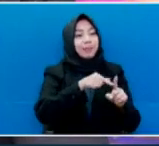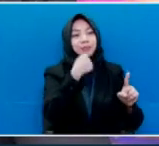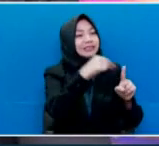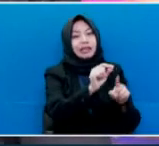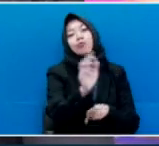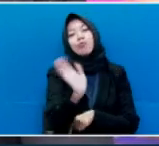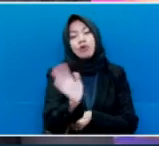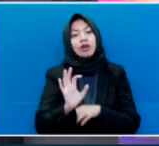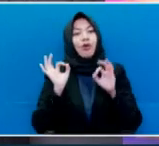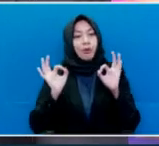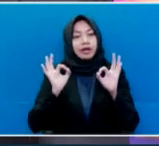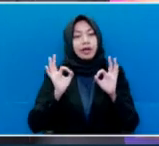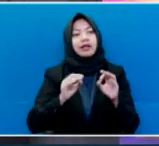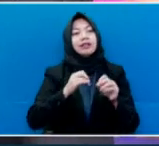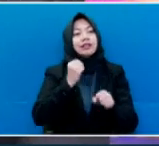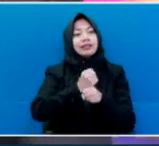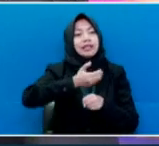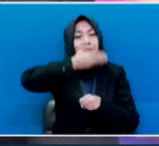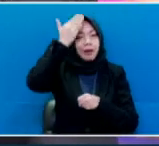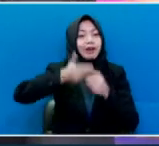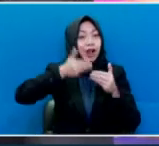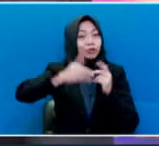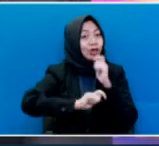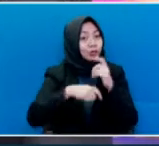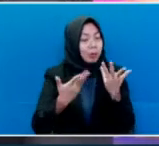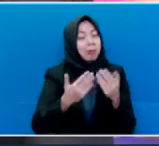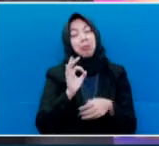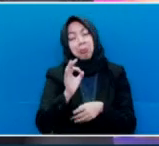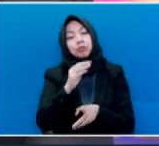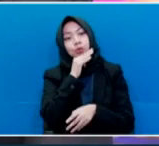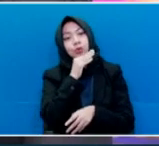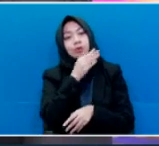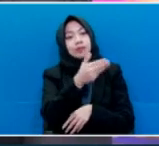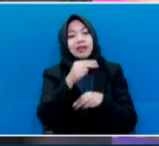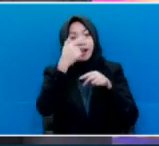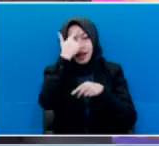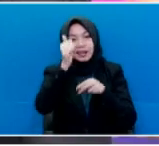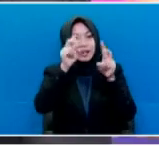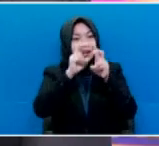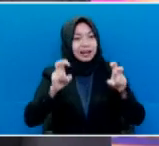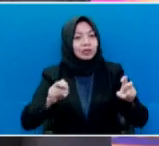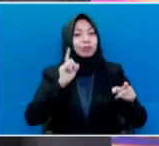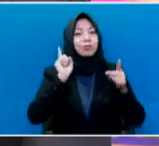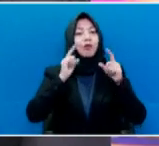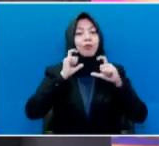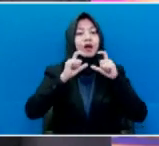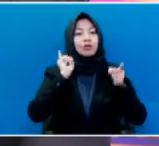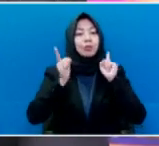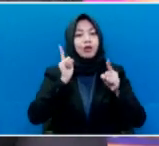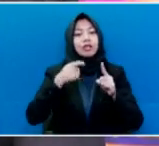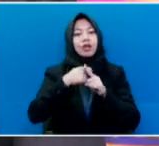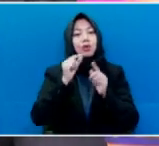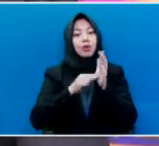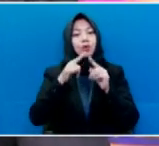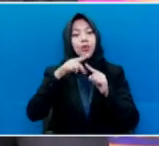Ya seperti apa langkah ataupun respons dari Gibran rakabumi Raka nih Terima kasih analis komunikasi politik dari Universitas pjajaran Mas Kunto